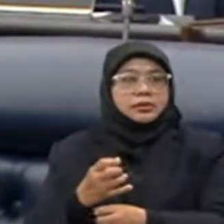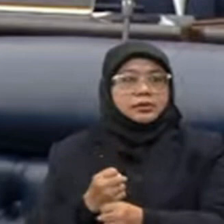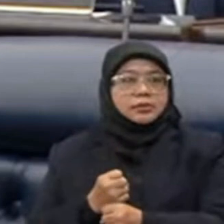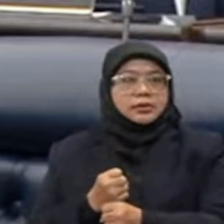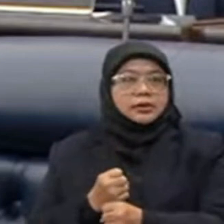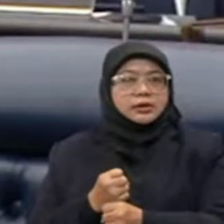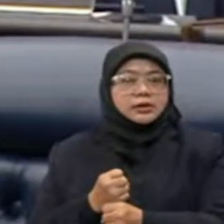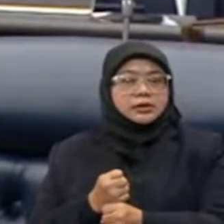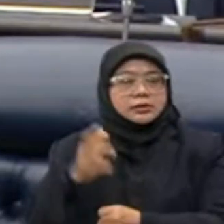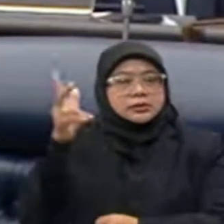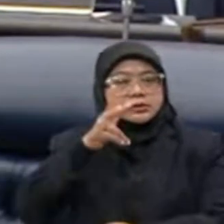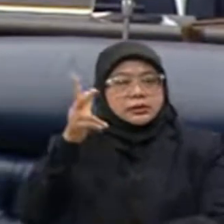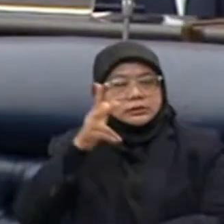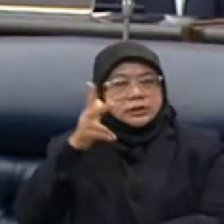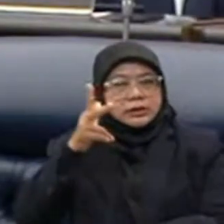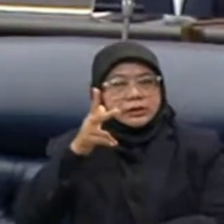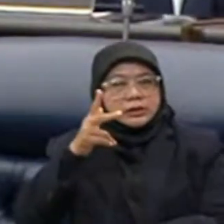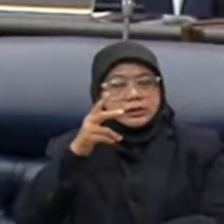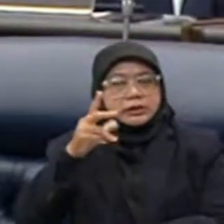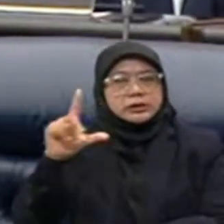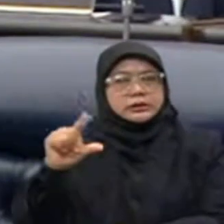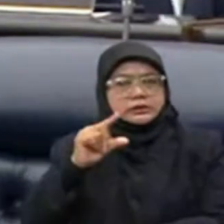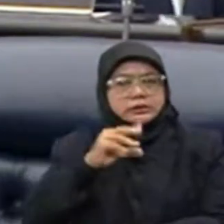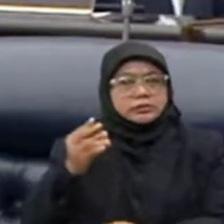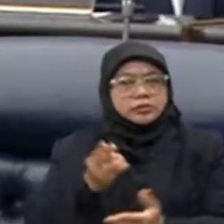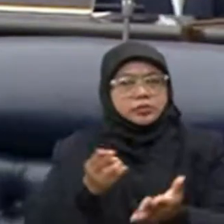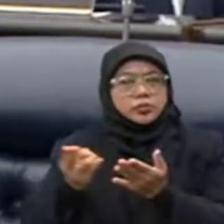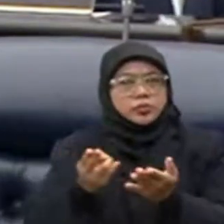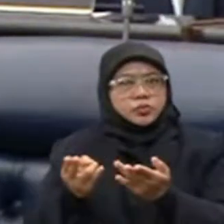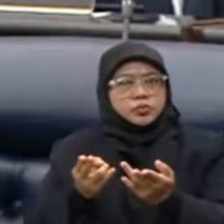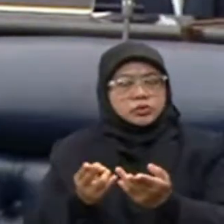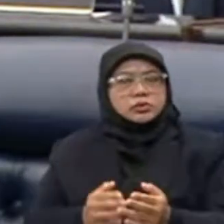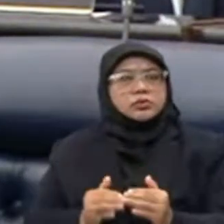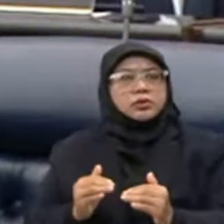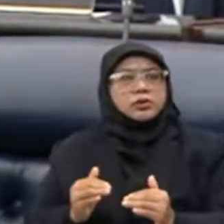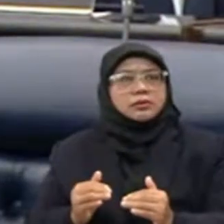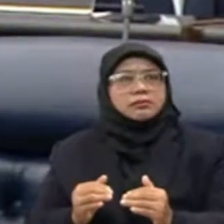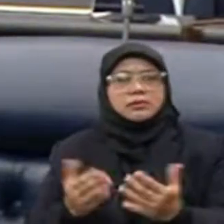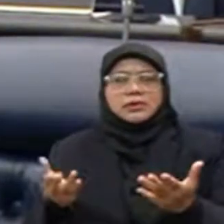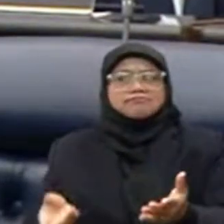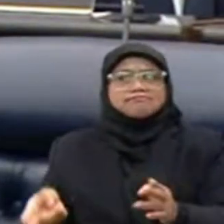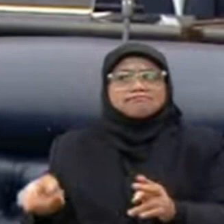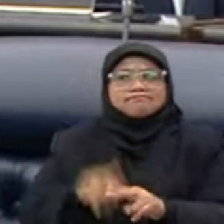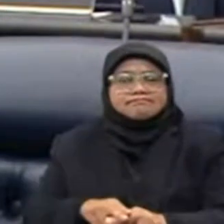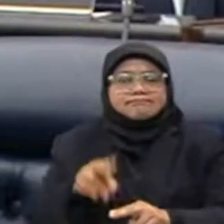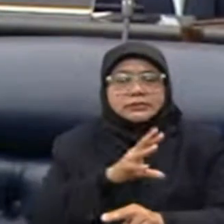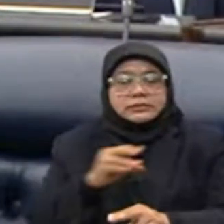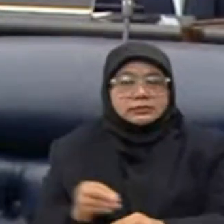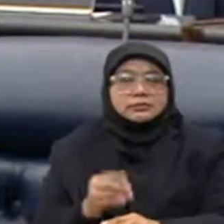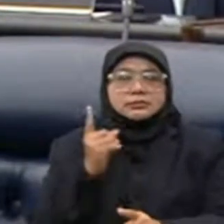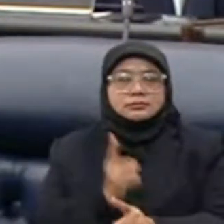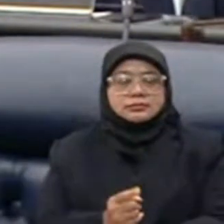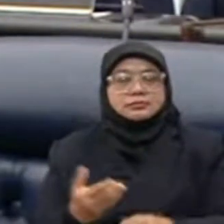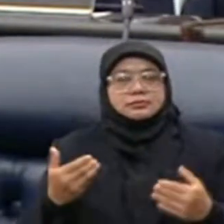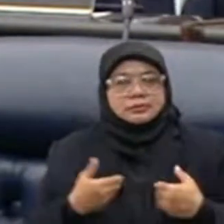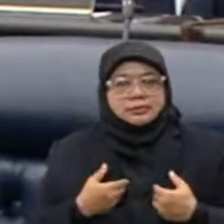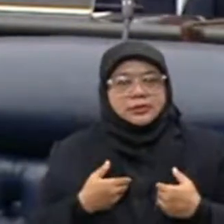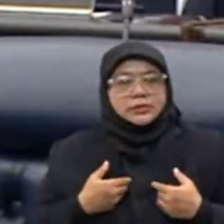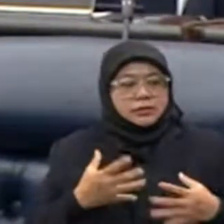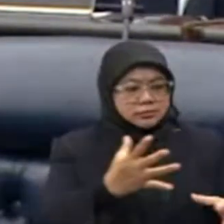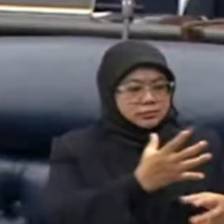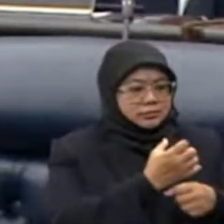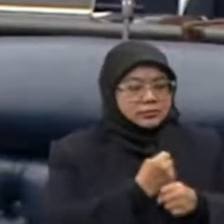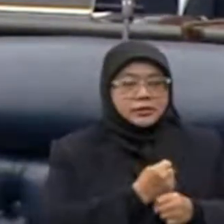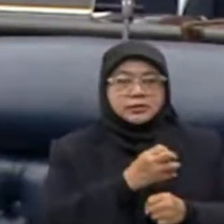stagnant dan pembelanjaan mengurus meningkat jadi lebih handapan diantara pendapatan